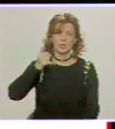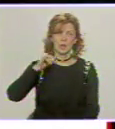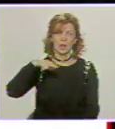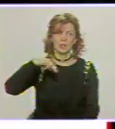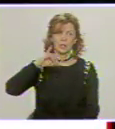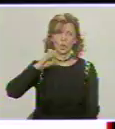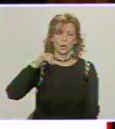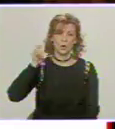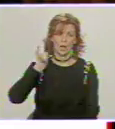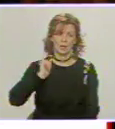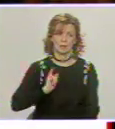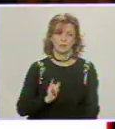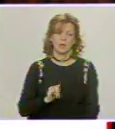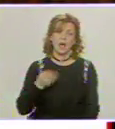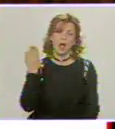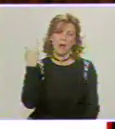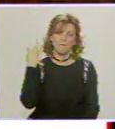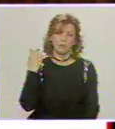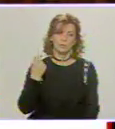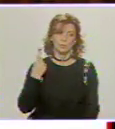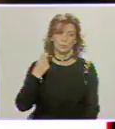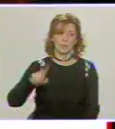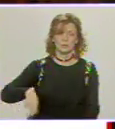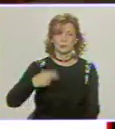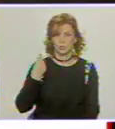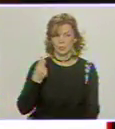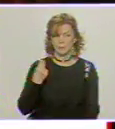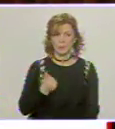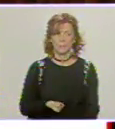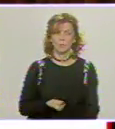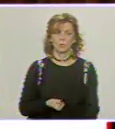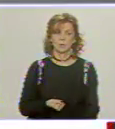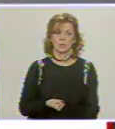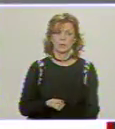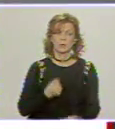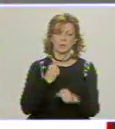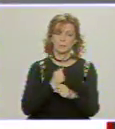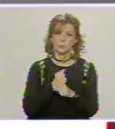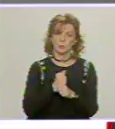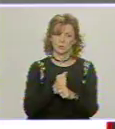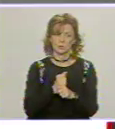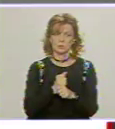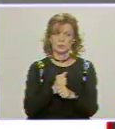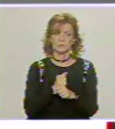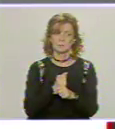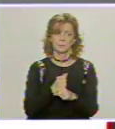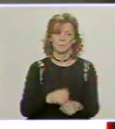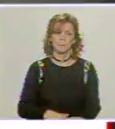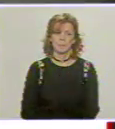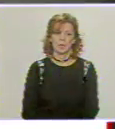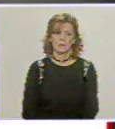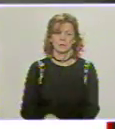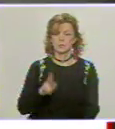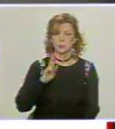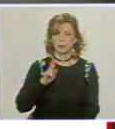a organizației ca fiind una dintre cele mai bune și așteaptă de la cei aleși să ducă mai departe munca politică începută acum 4 ani. Sper